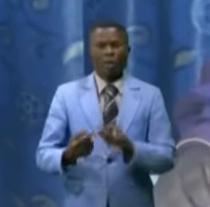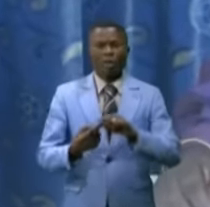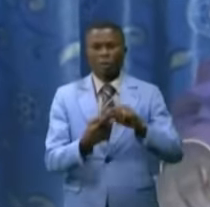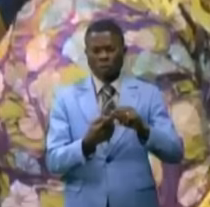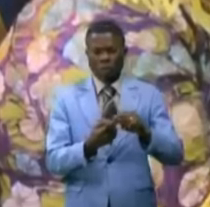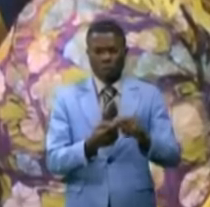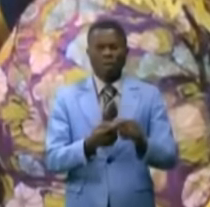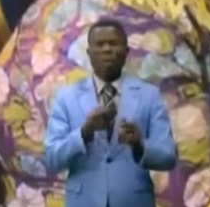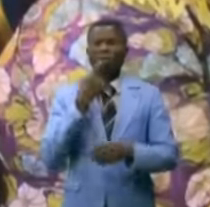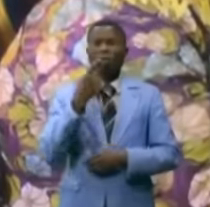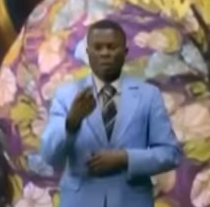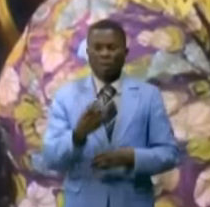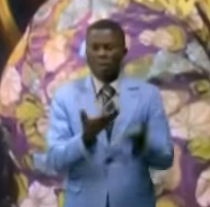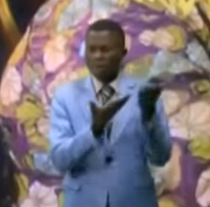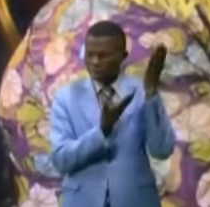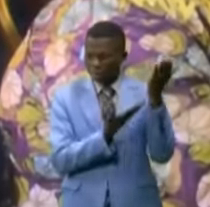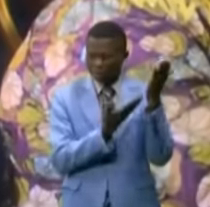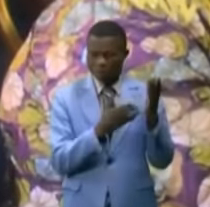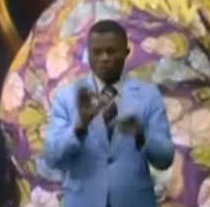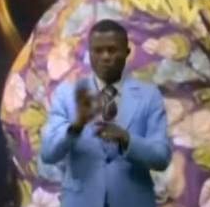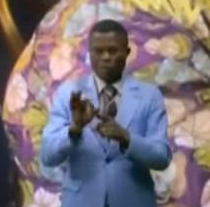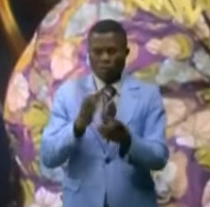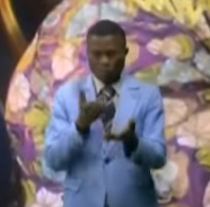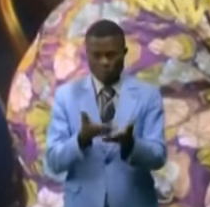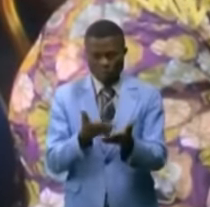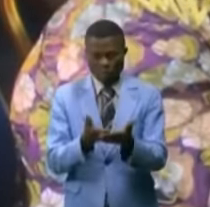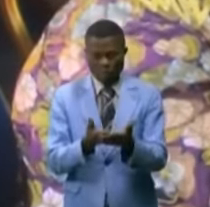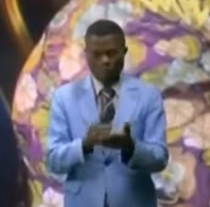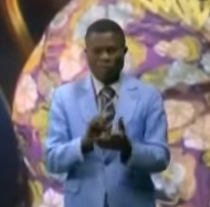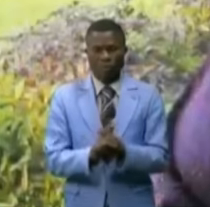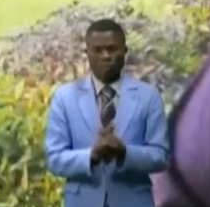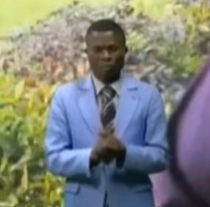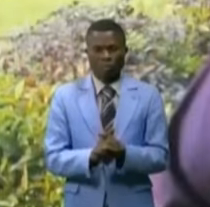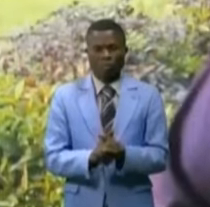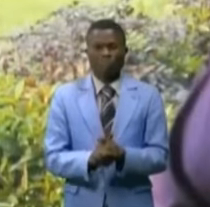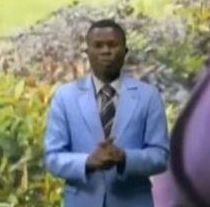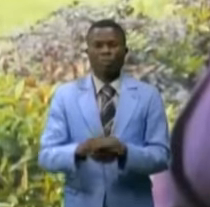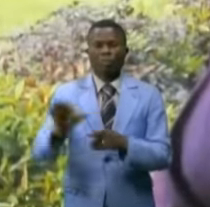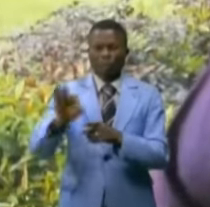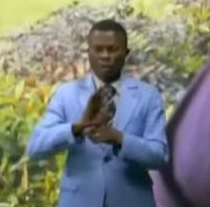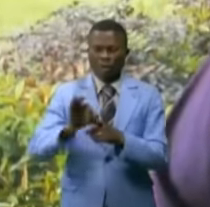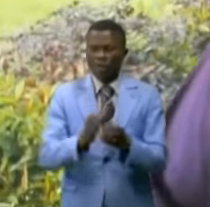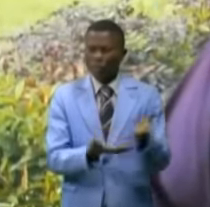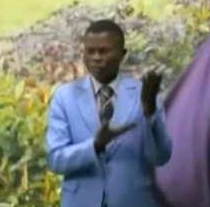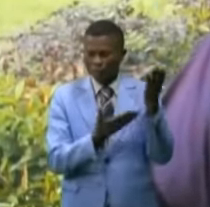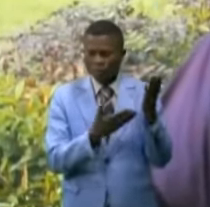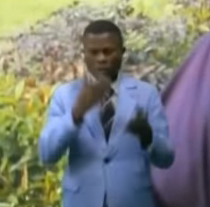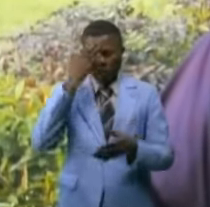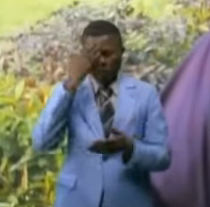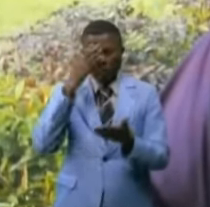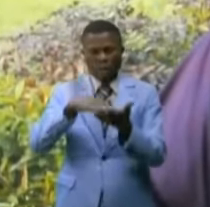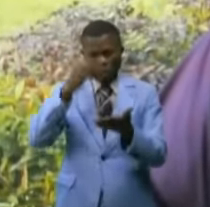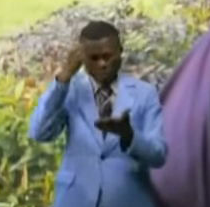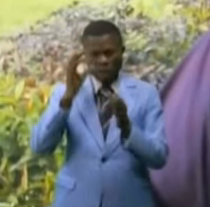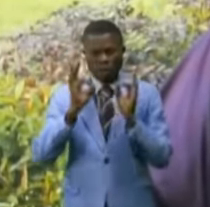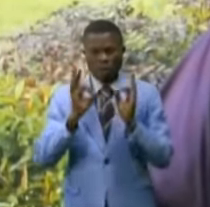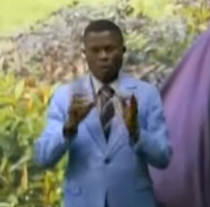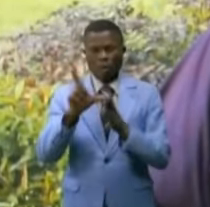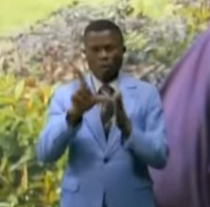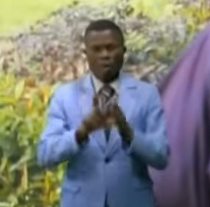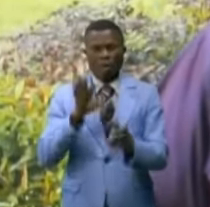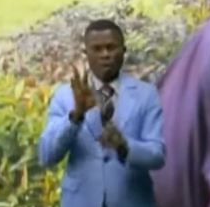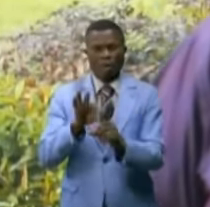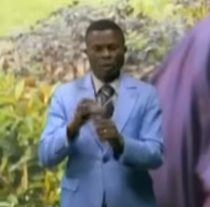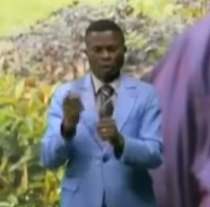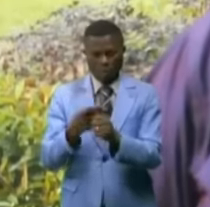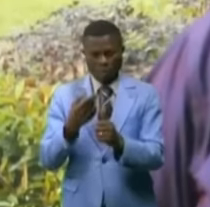Il souligne l'importance de cette matière. La correspondance électorale, c'est une matière spécifique qui requiert une connaissance de la loi électorale